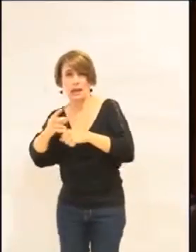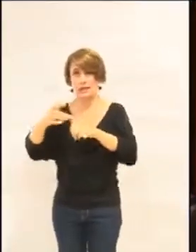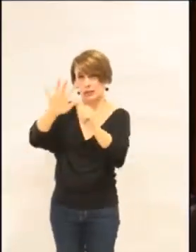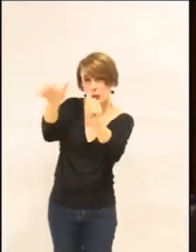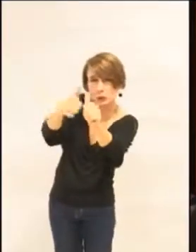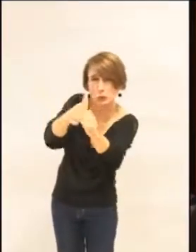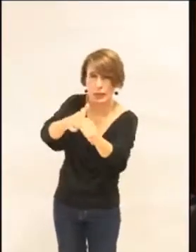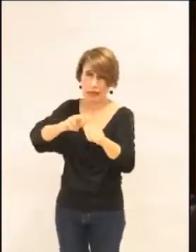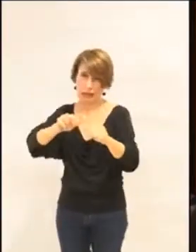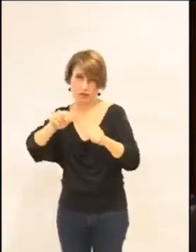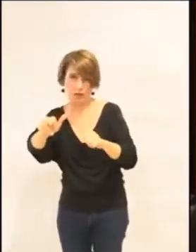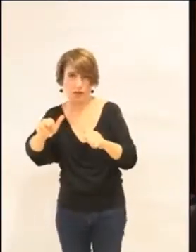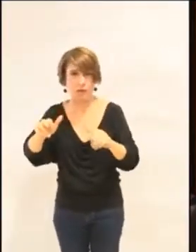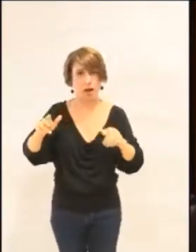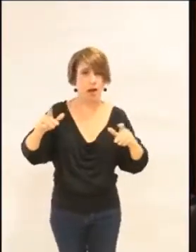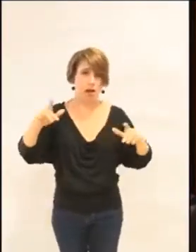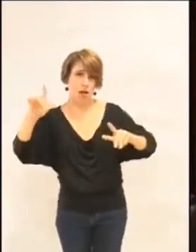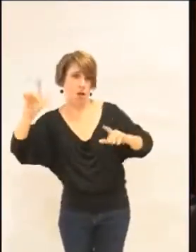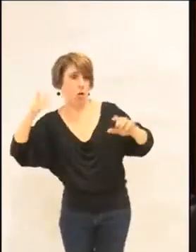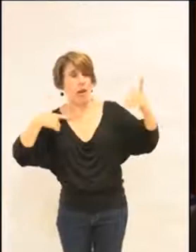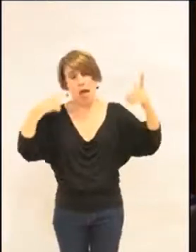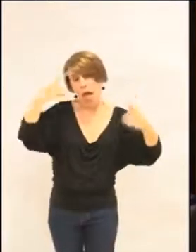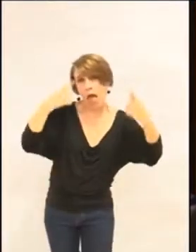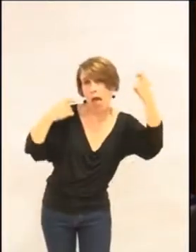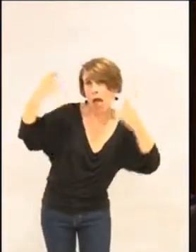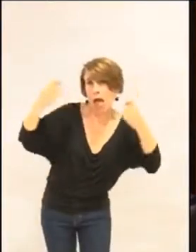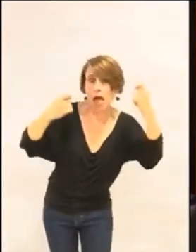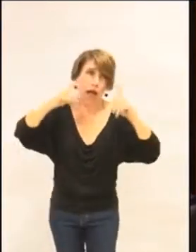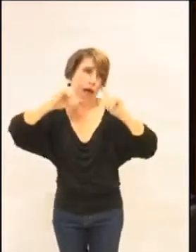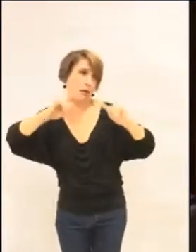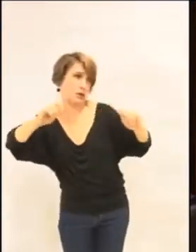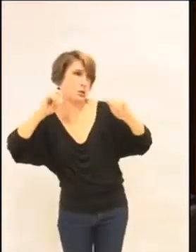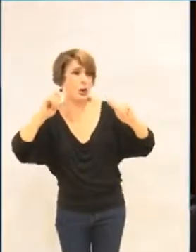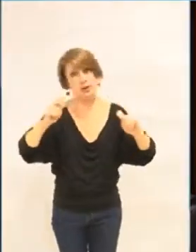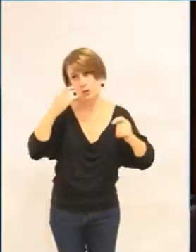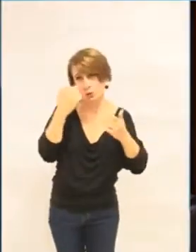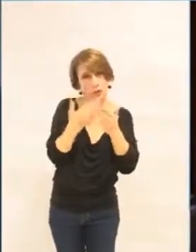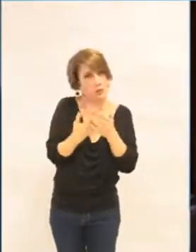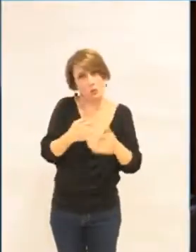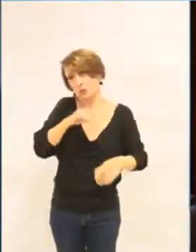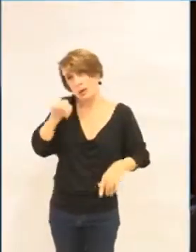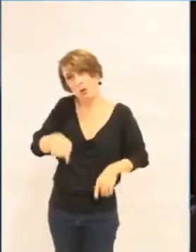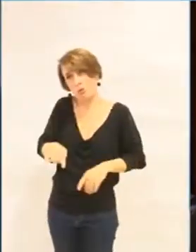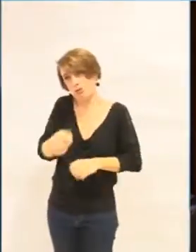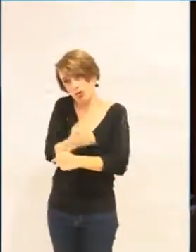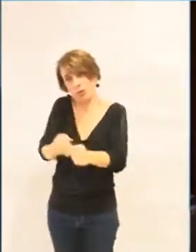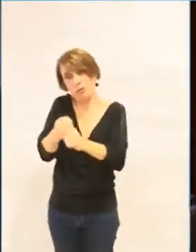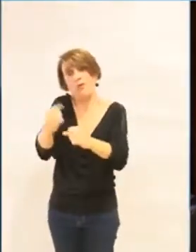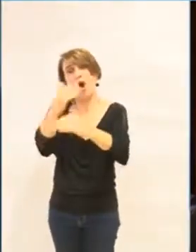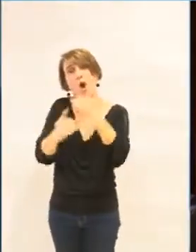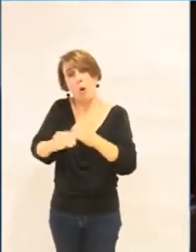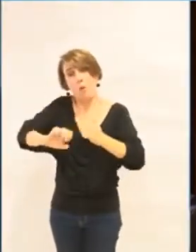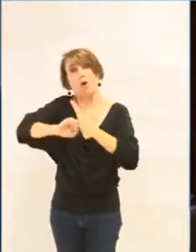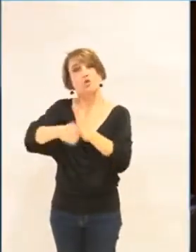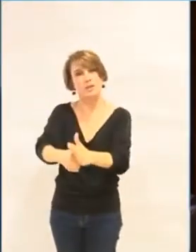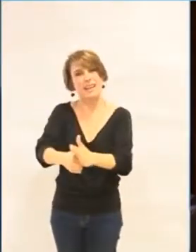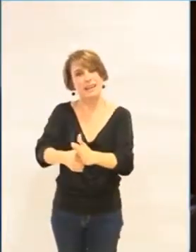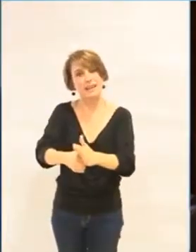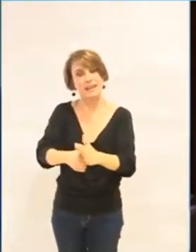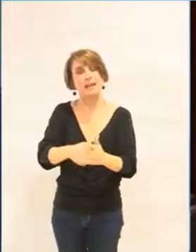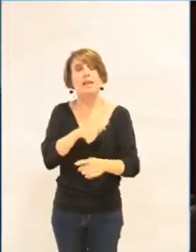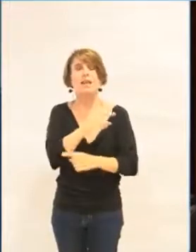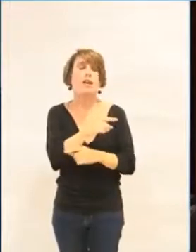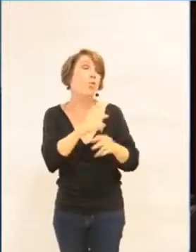personnel qu'en externe avec les Grenoblois, pour justifier et imposer un plan d'austérité que vous avez dramatisé en l'appelant «